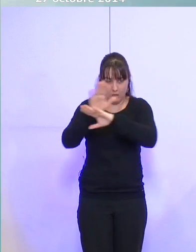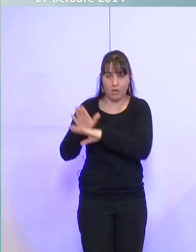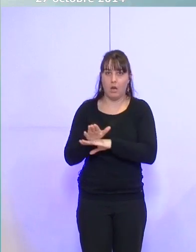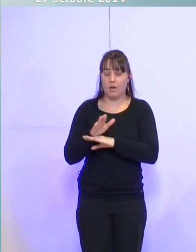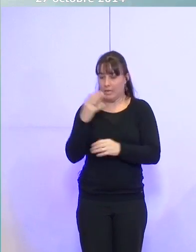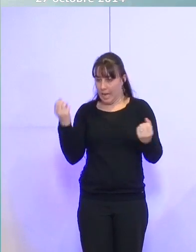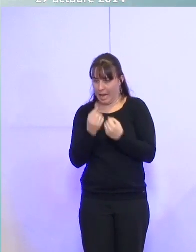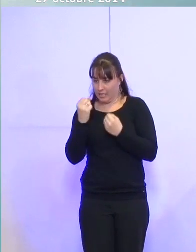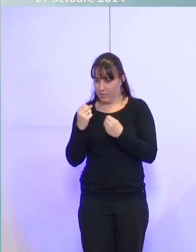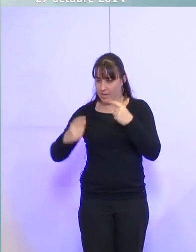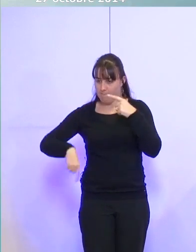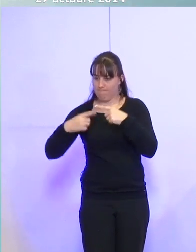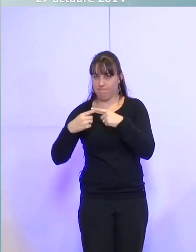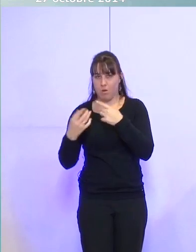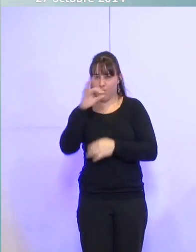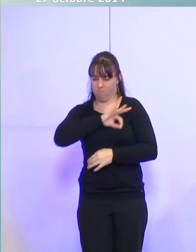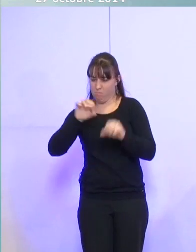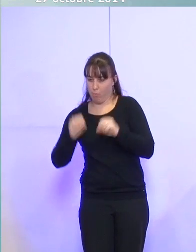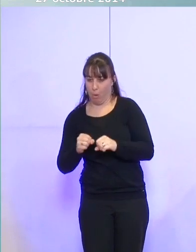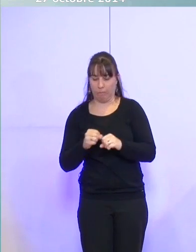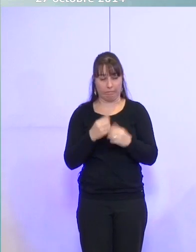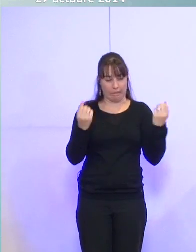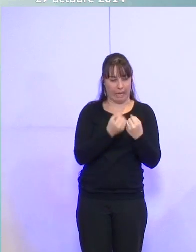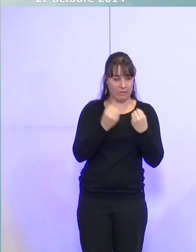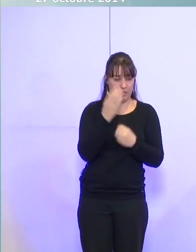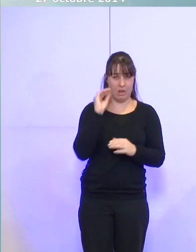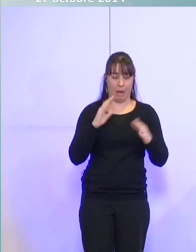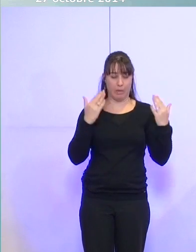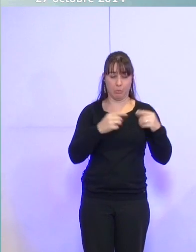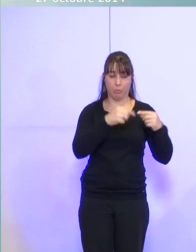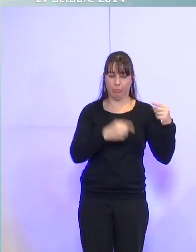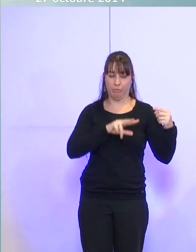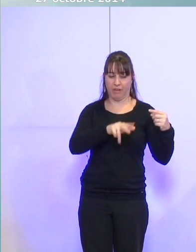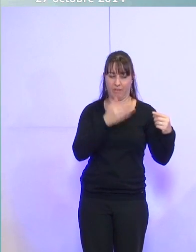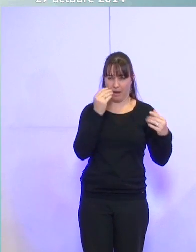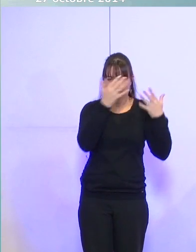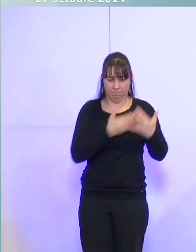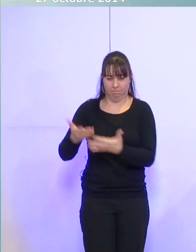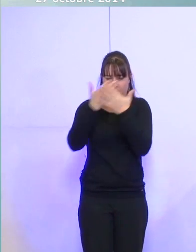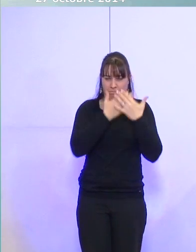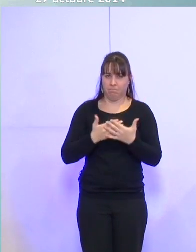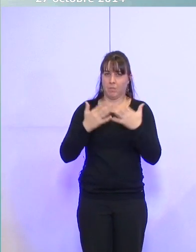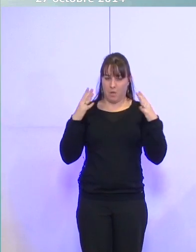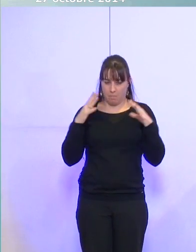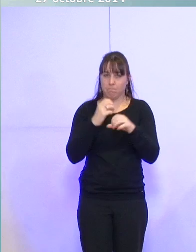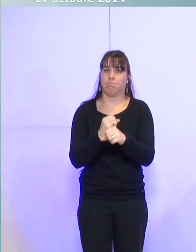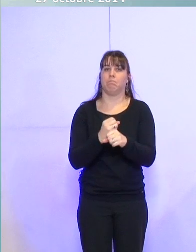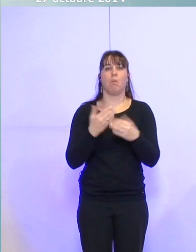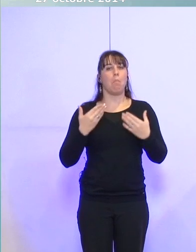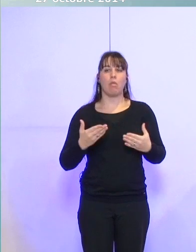quelle activité permet de gagner ou pas à Alpexpo. Alors aujourd'hui, soyons